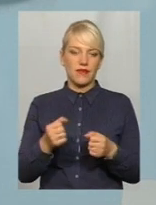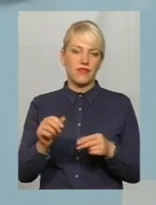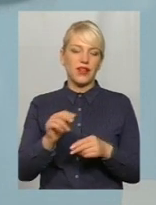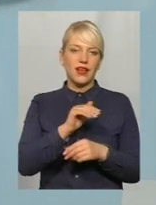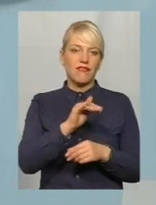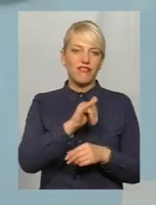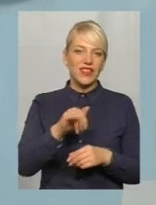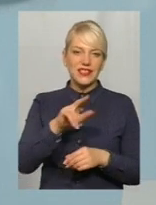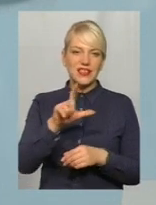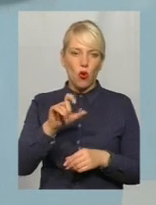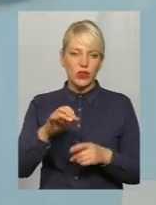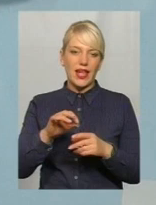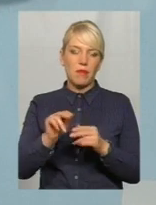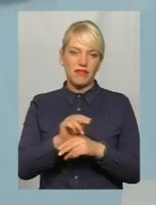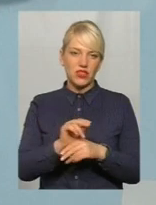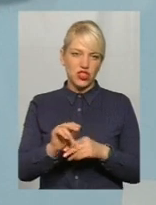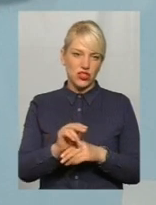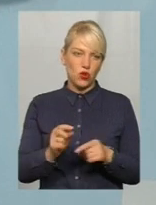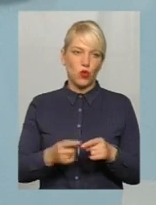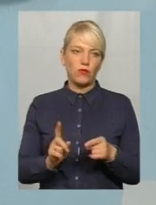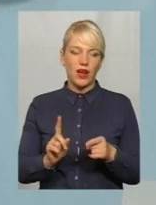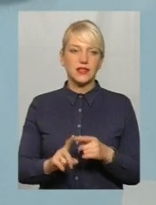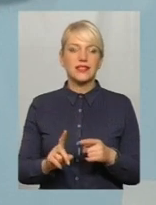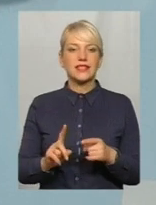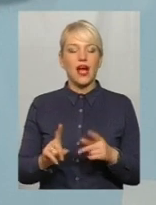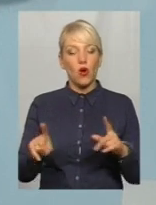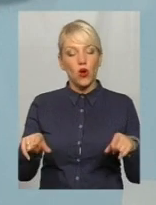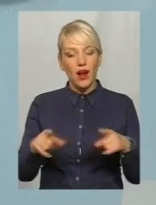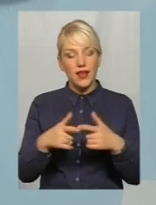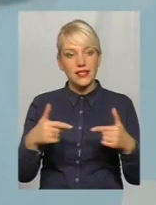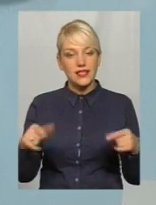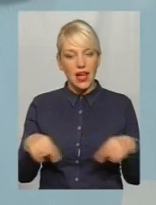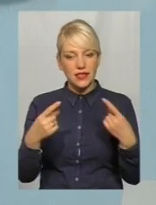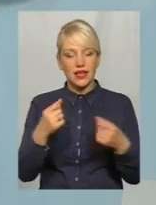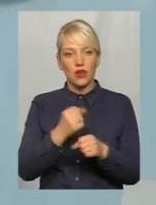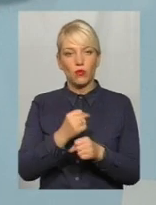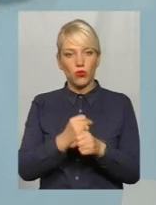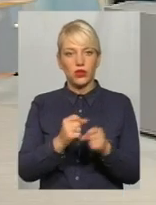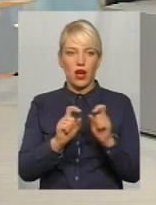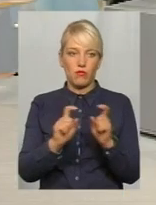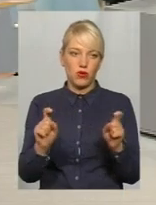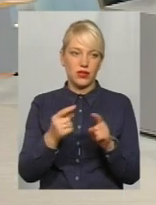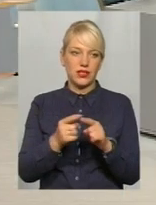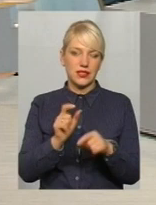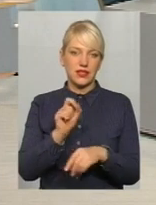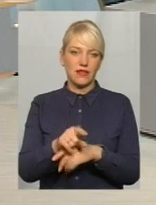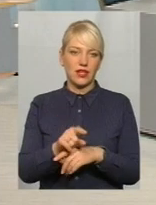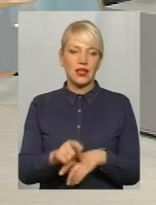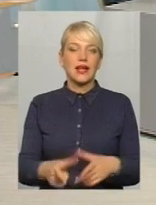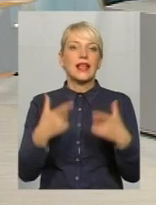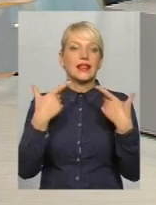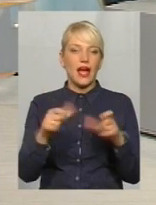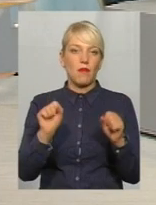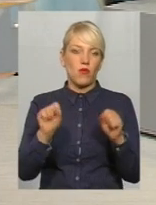лікування безпосередньо в амбулаторії на денному стаціонарі. Тобто це організація роботи амбулаторії, це пані завдання. Тетяно, де